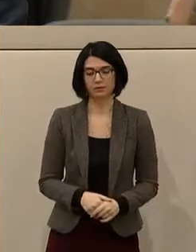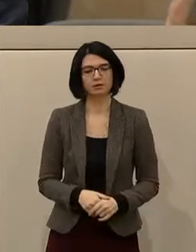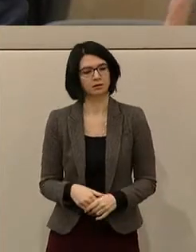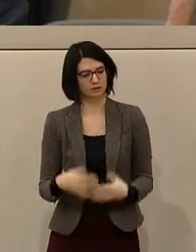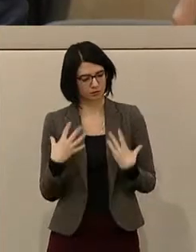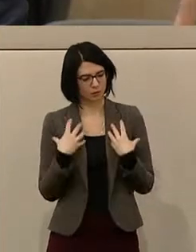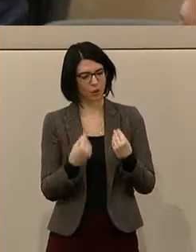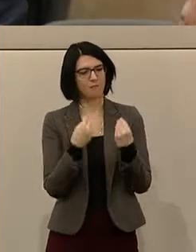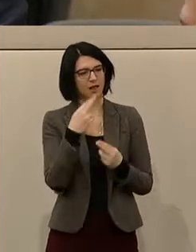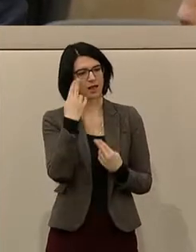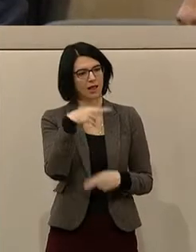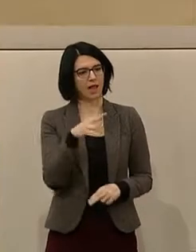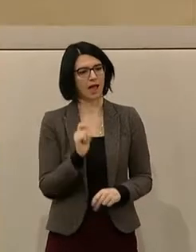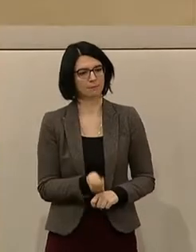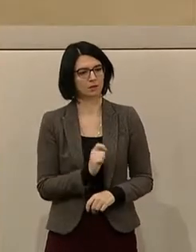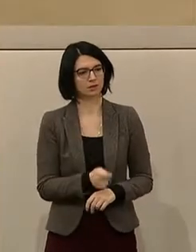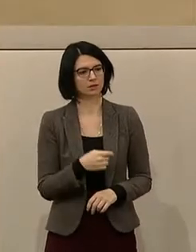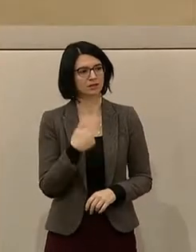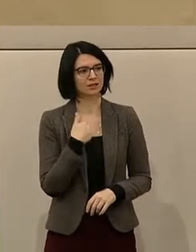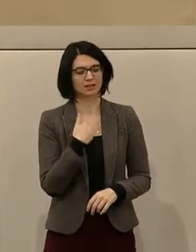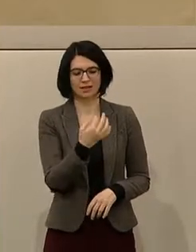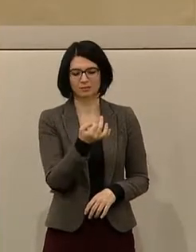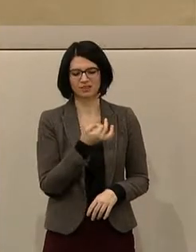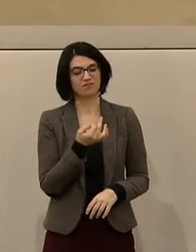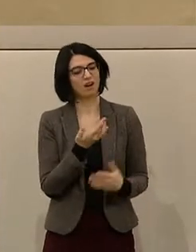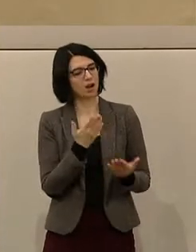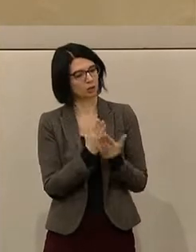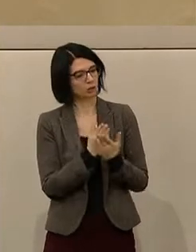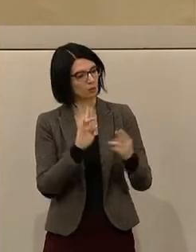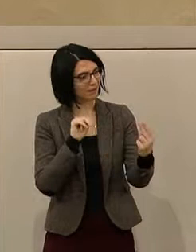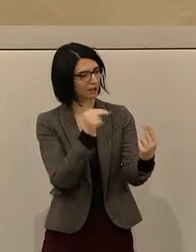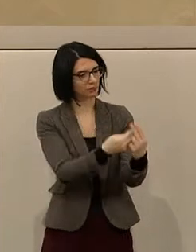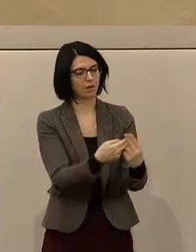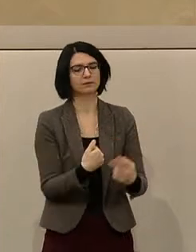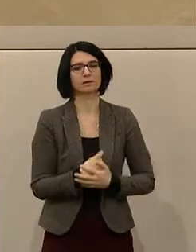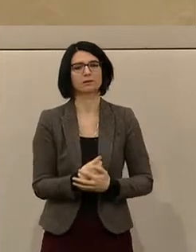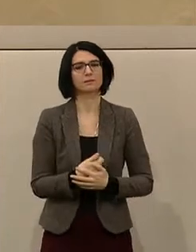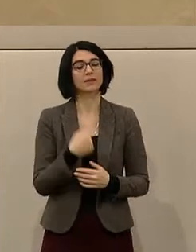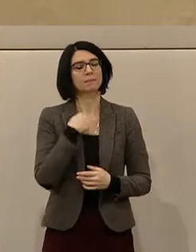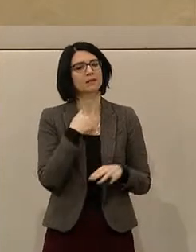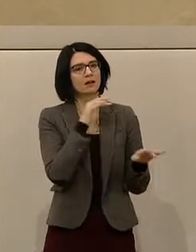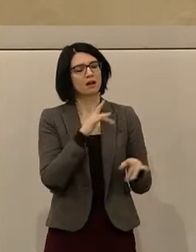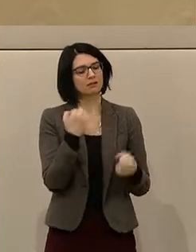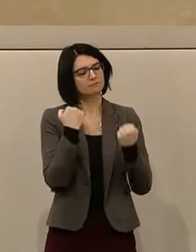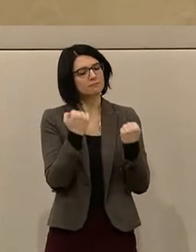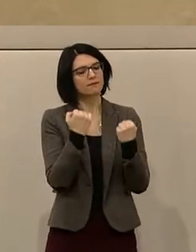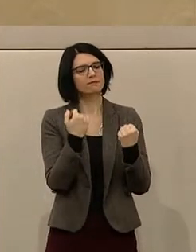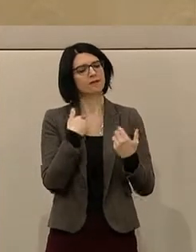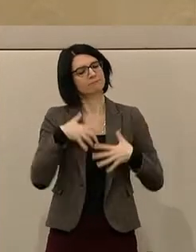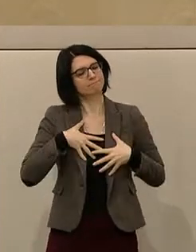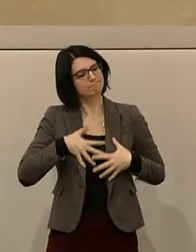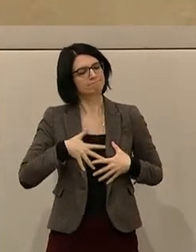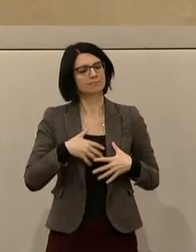Noch einmal, Herr Abgeordneter, ich glaube, ich habe die Frage zwar beantwortet, aber ich bin der festen Überzeugung, dass